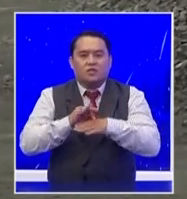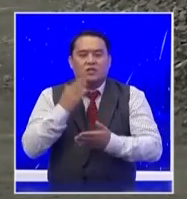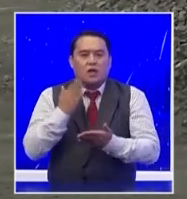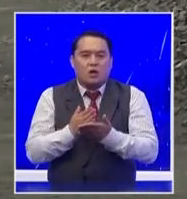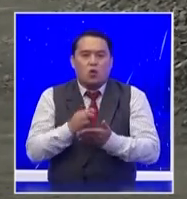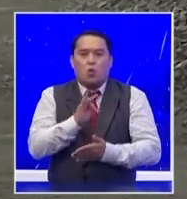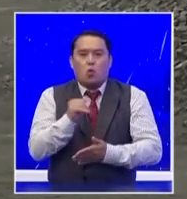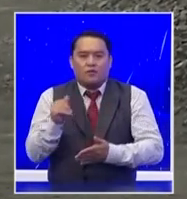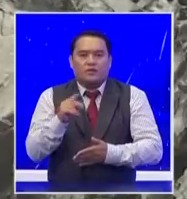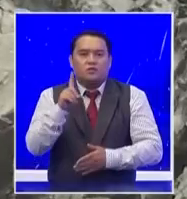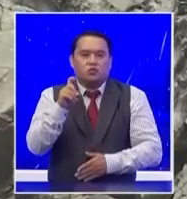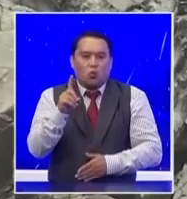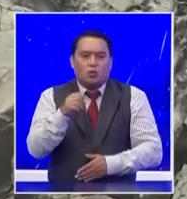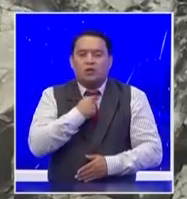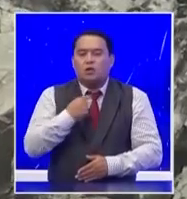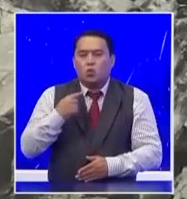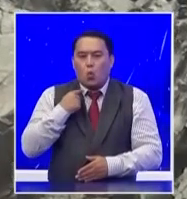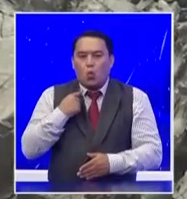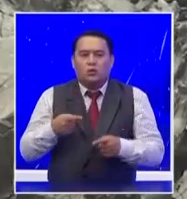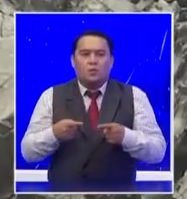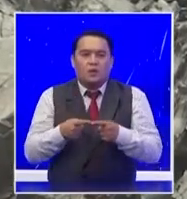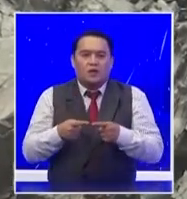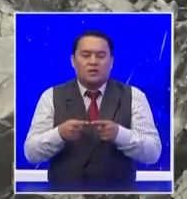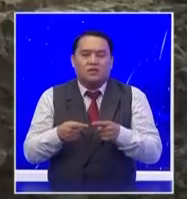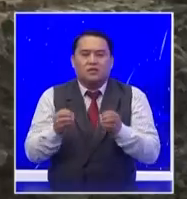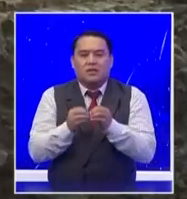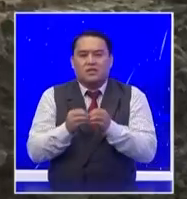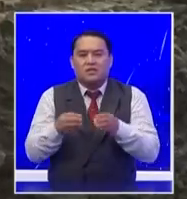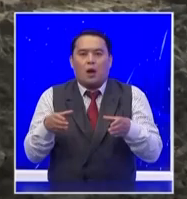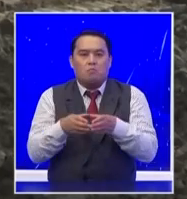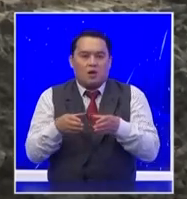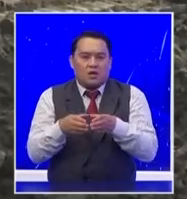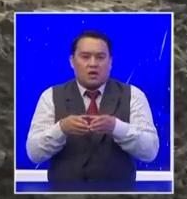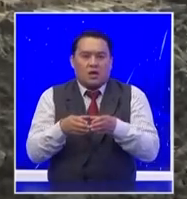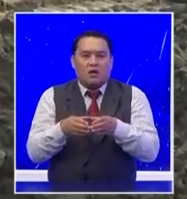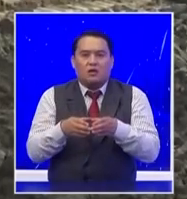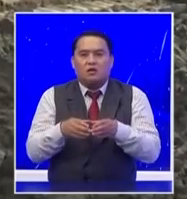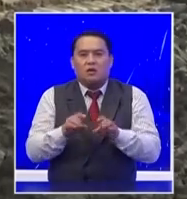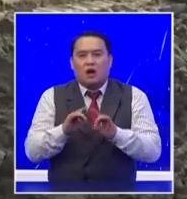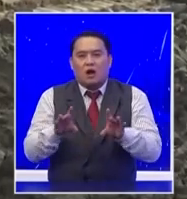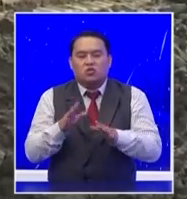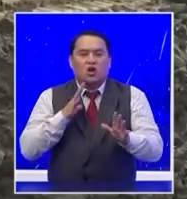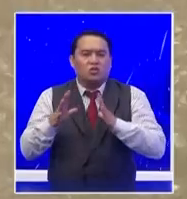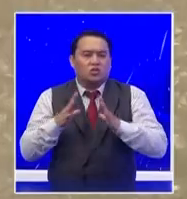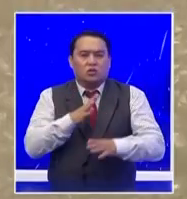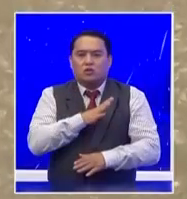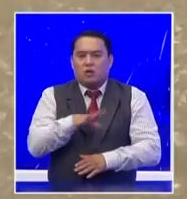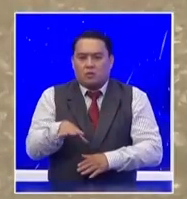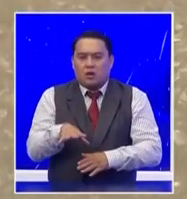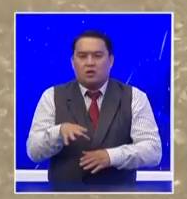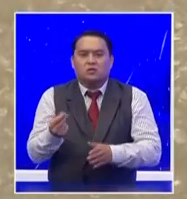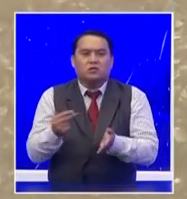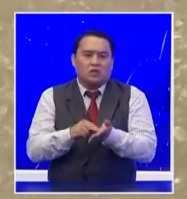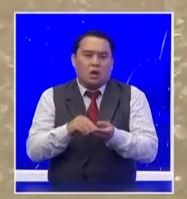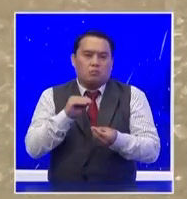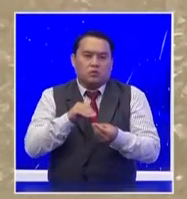Официально действующих – 100. Только в Талдыкургане уголь реализуют 10 компаний. Руководство тупиков отмечает, нынче ажиотажа нет, и цена на уровне